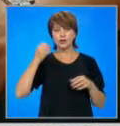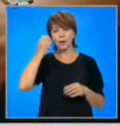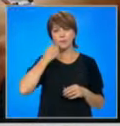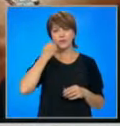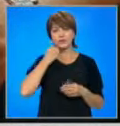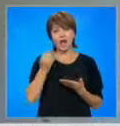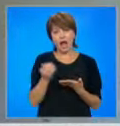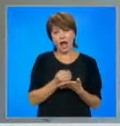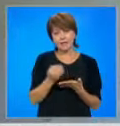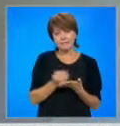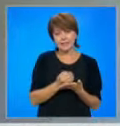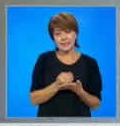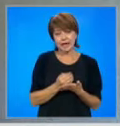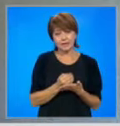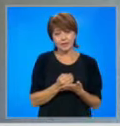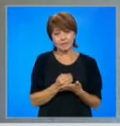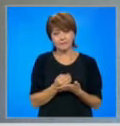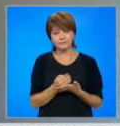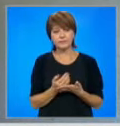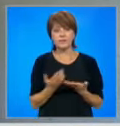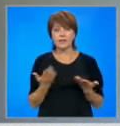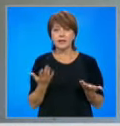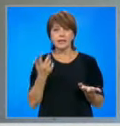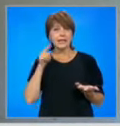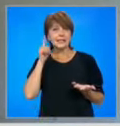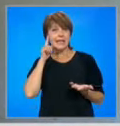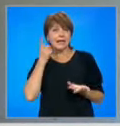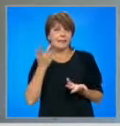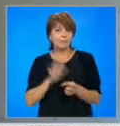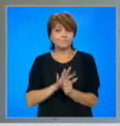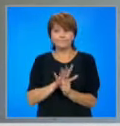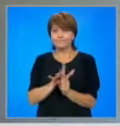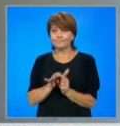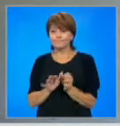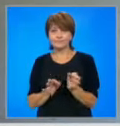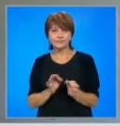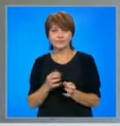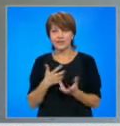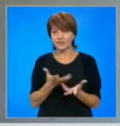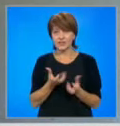само лични спестявания. Коронавирусно време в момента, знаете. И какво правим? Взели сме